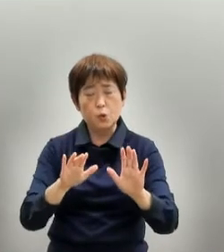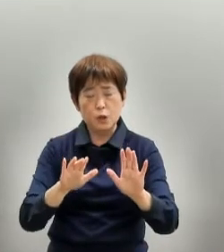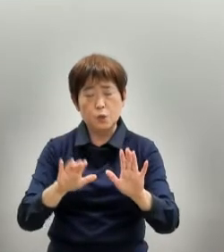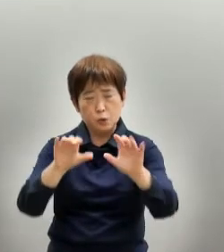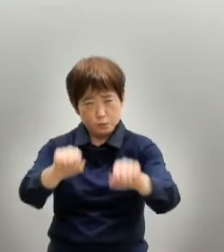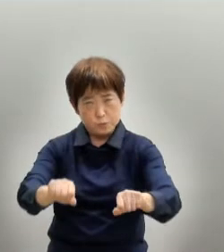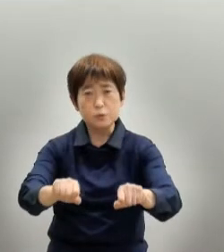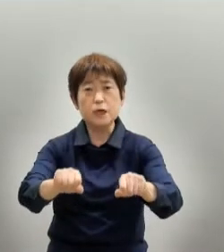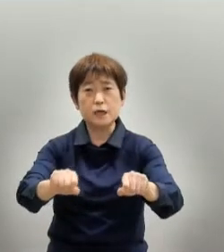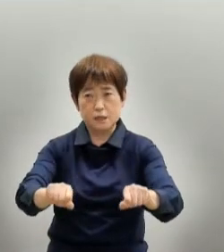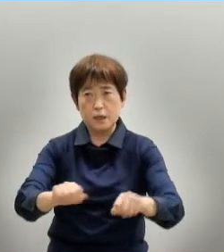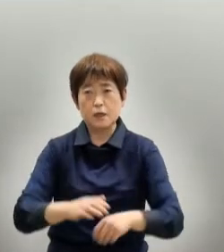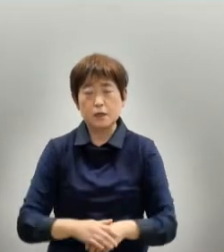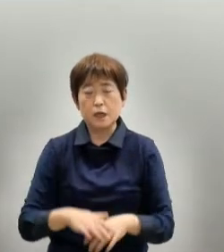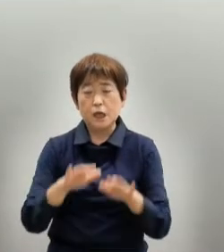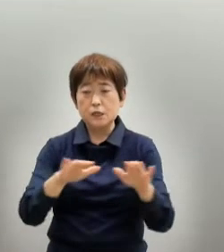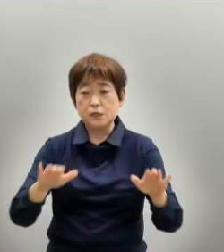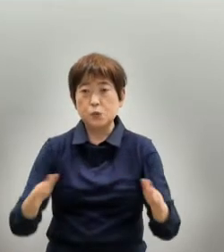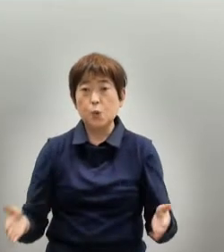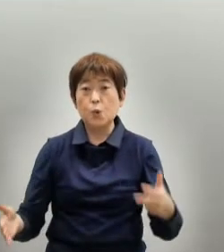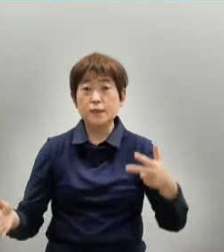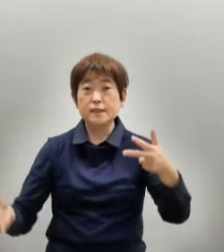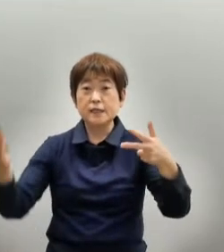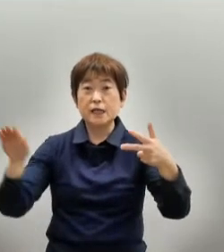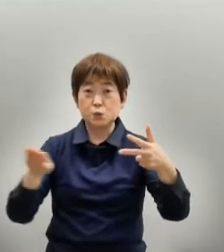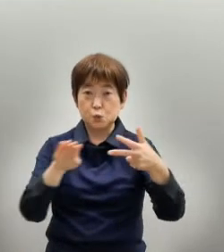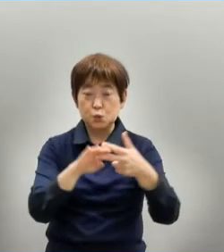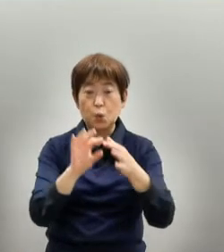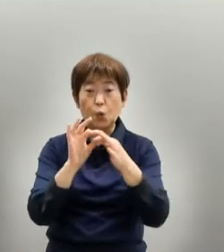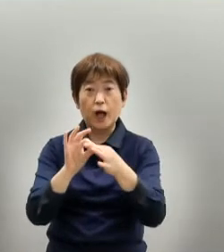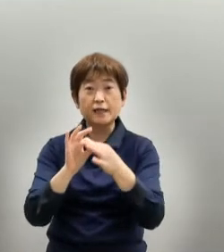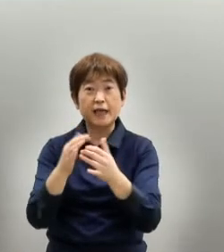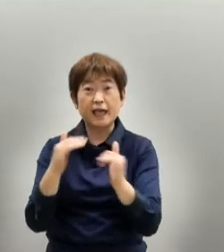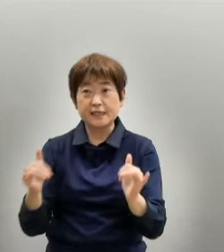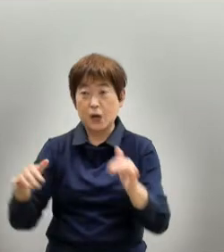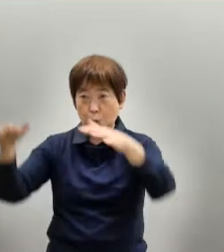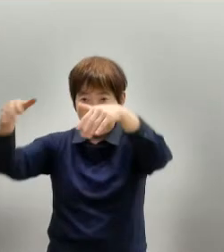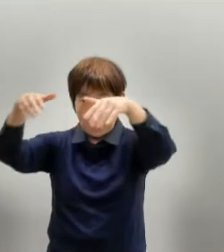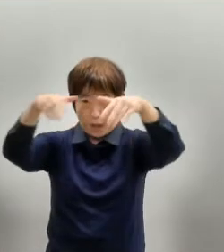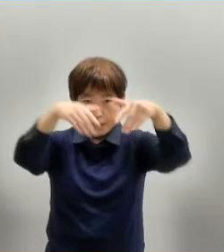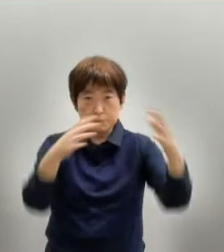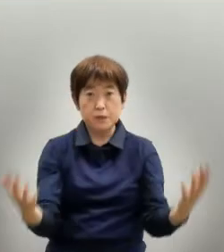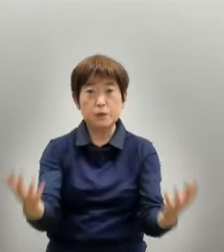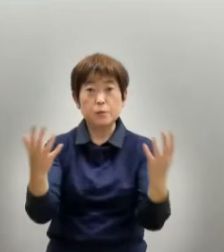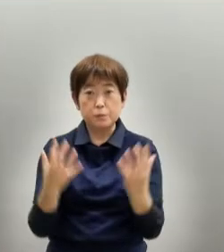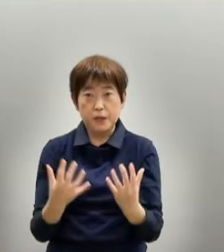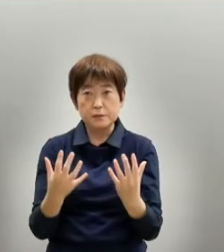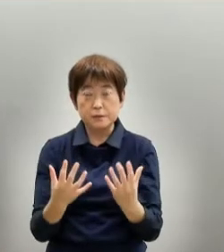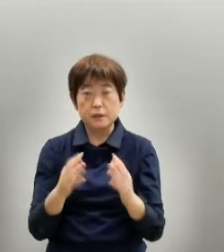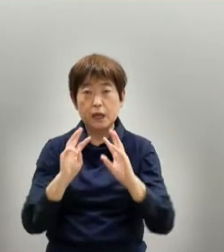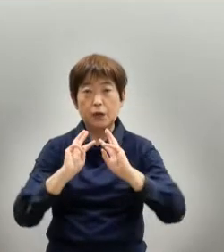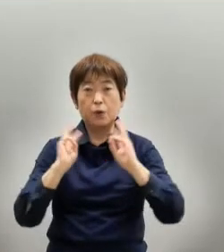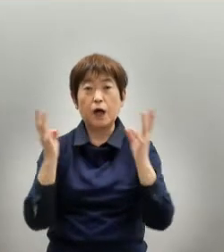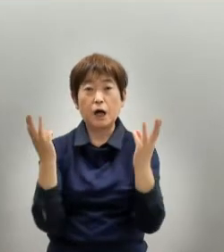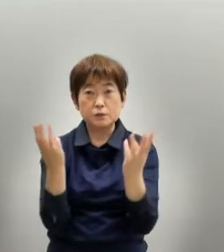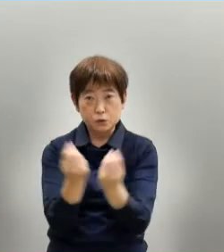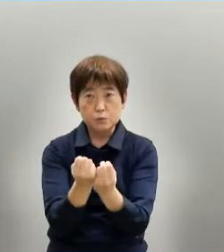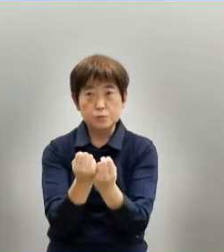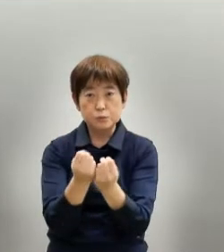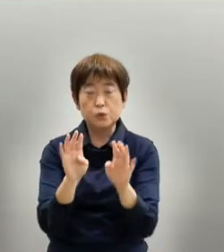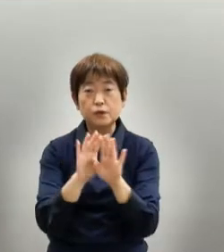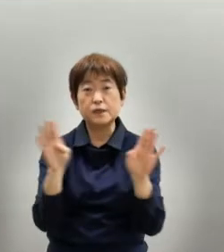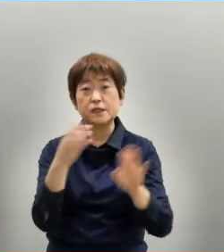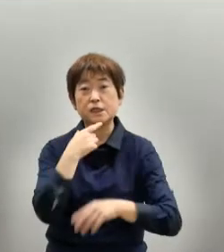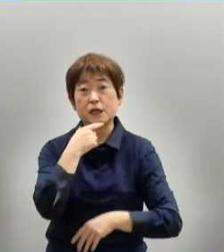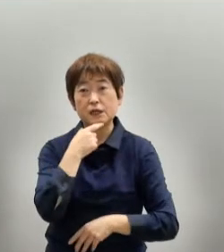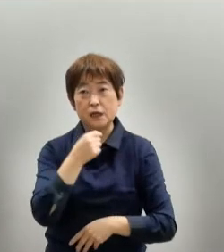して、児童施設のためのですね、関係者の方々に向けたワークショップを開催させていただきたいと思っております。まあ、